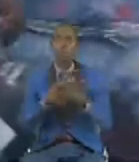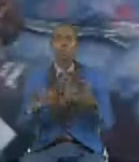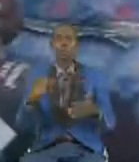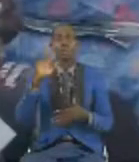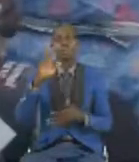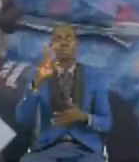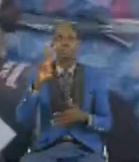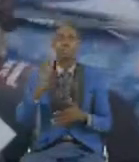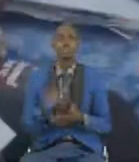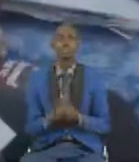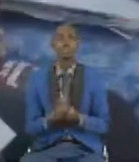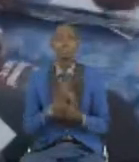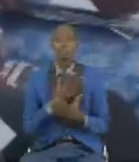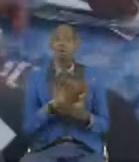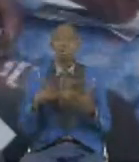verset 32.